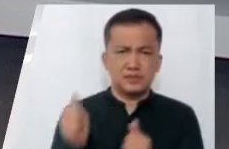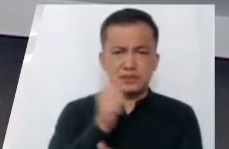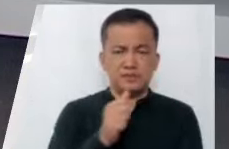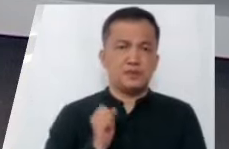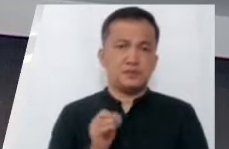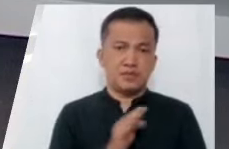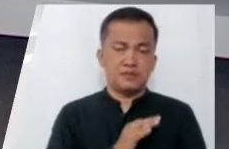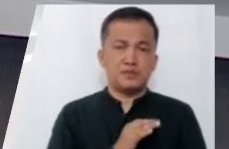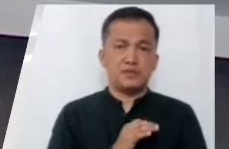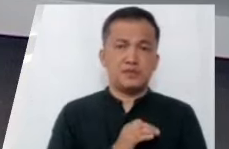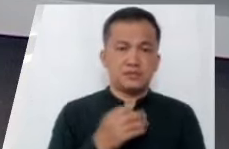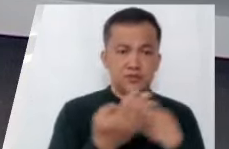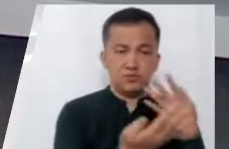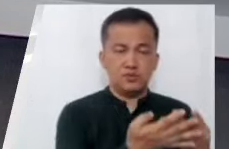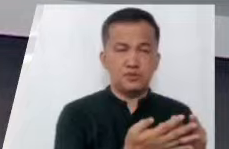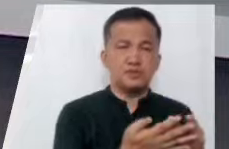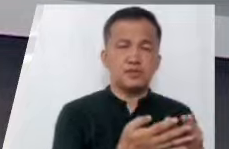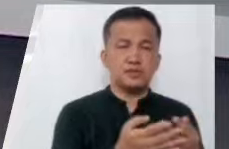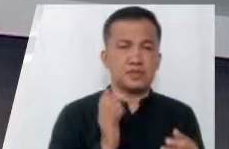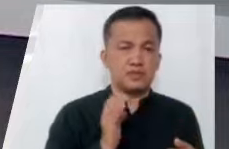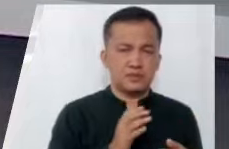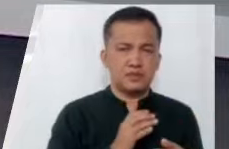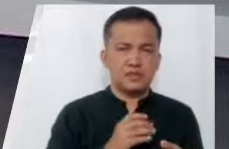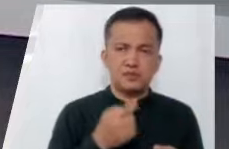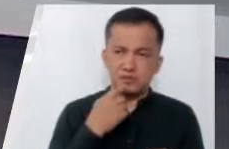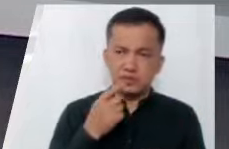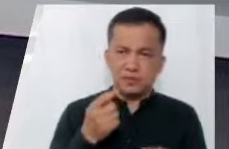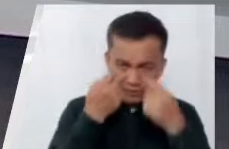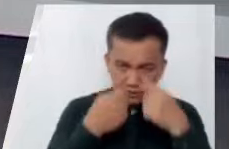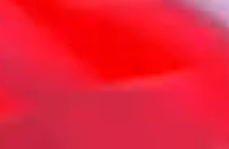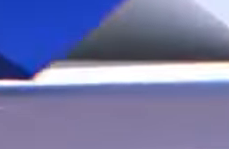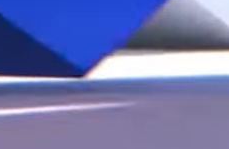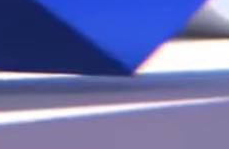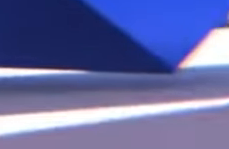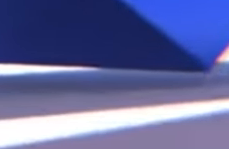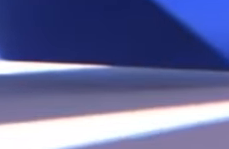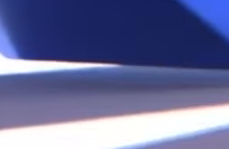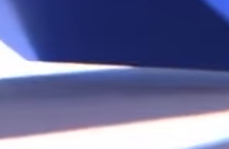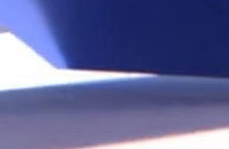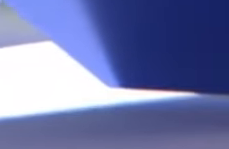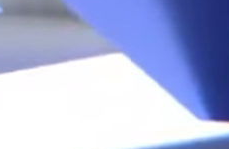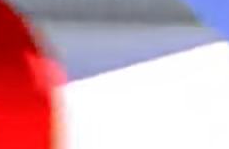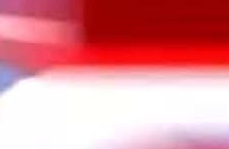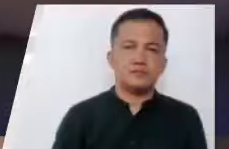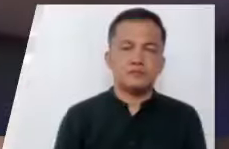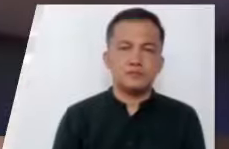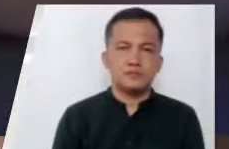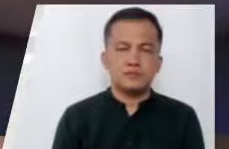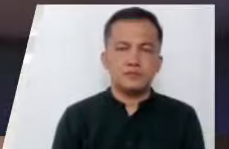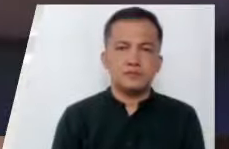na itinuturing niyang attempted homicide. Nakatutok si Chino Gusto.